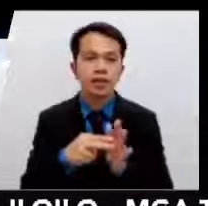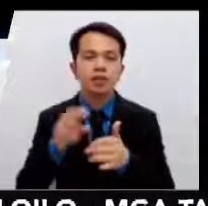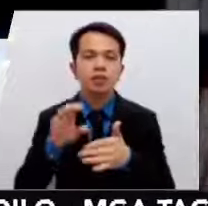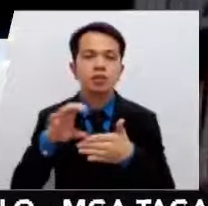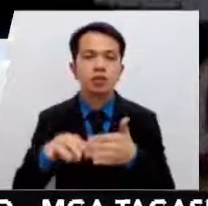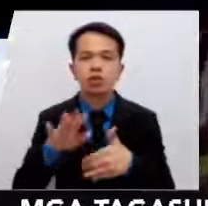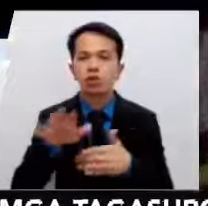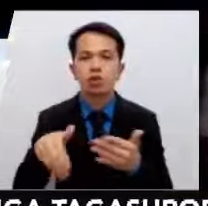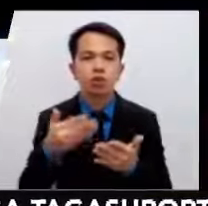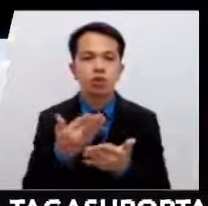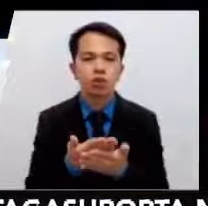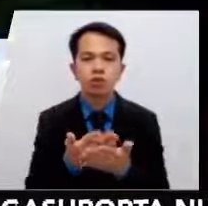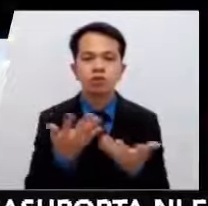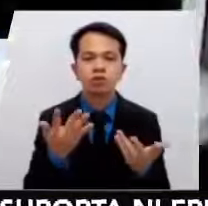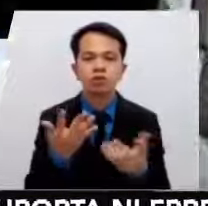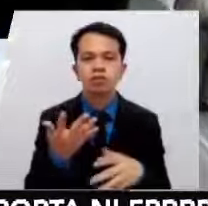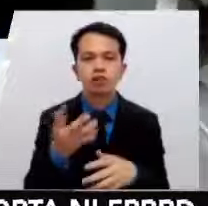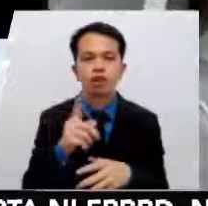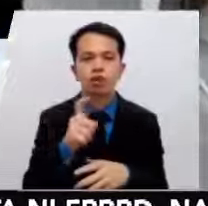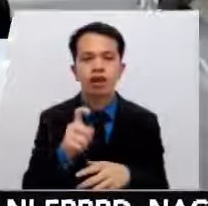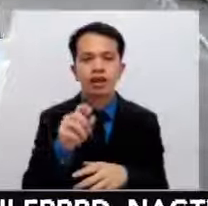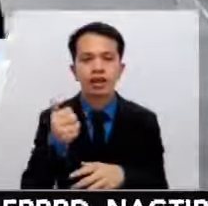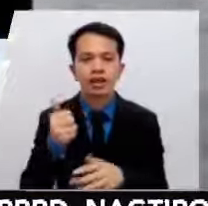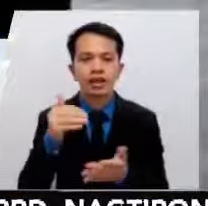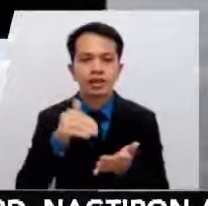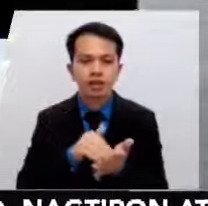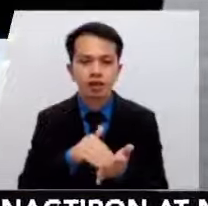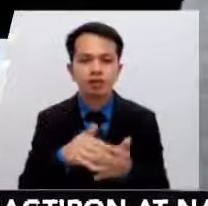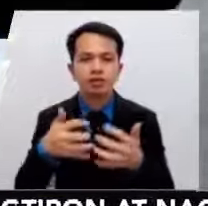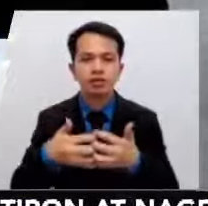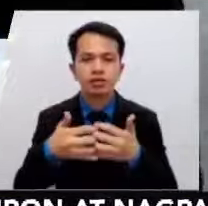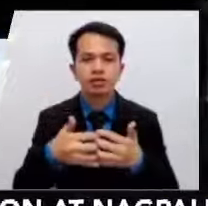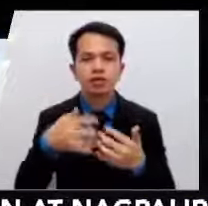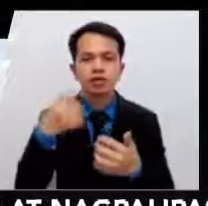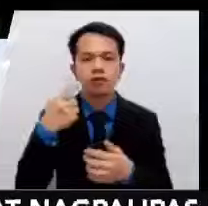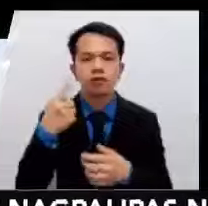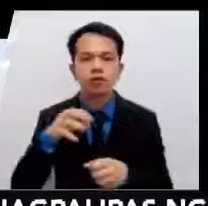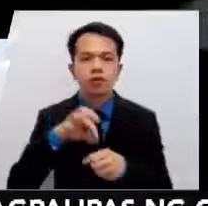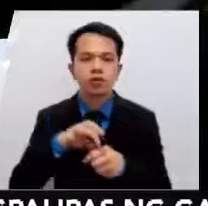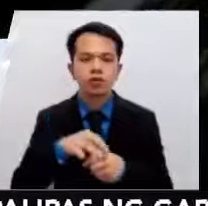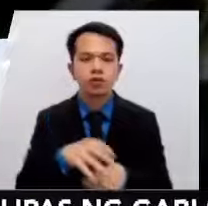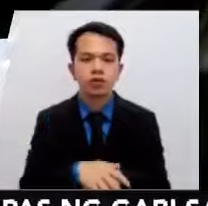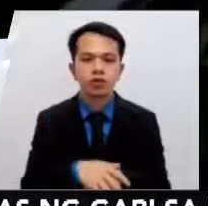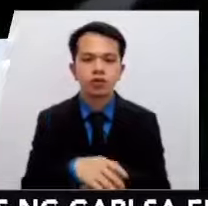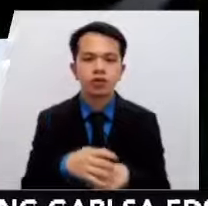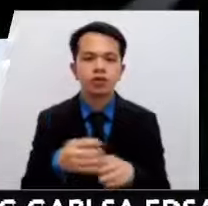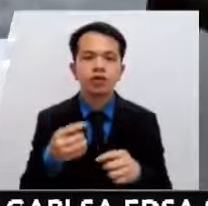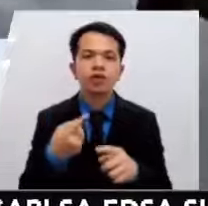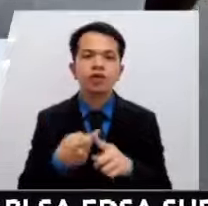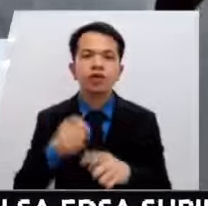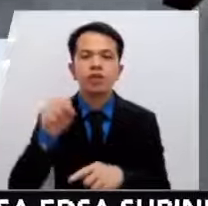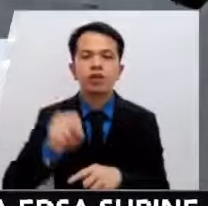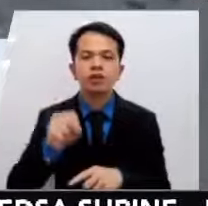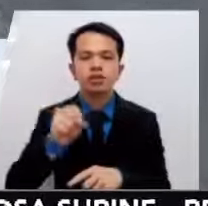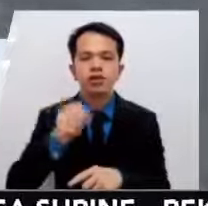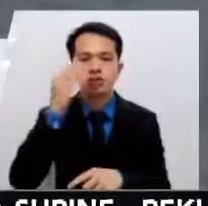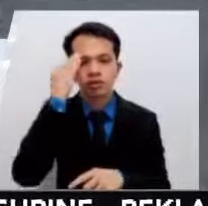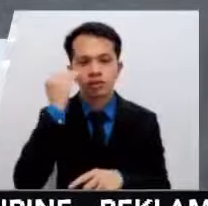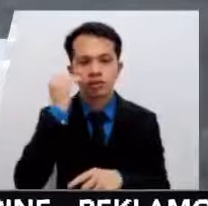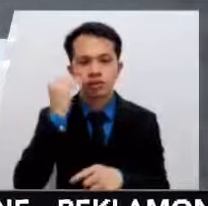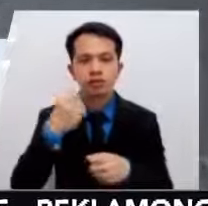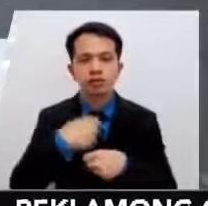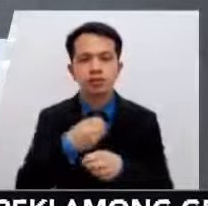ng mahigit sa 110,000 na makina para sa eleksyon. Mula po ito sa South Korea at gawa po ng